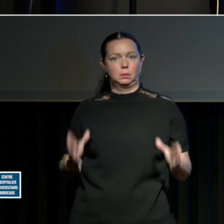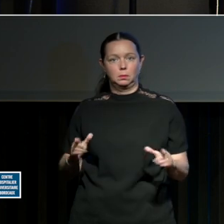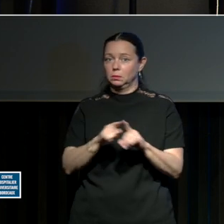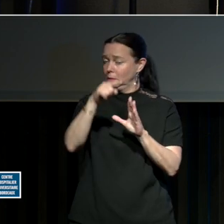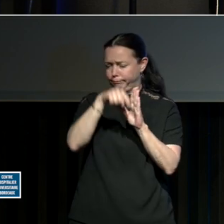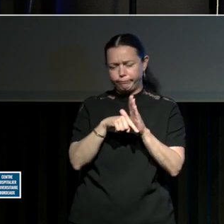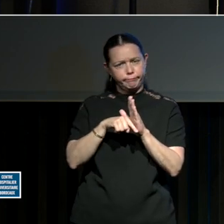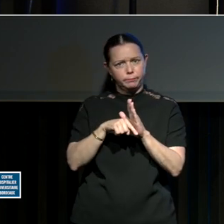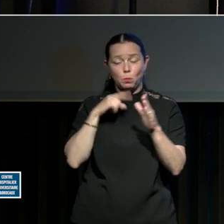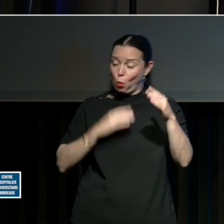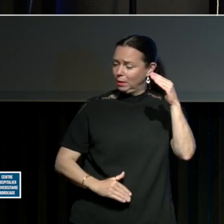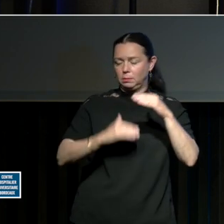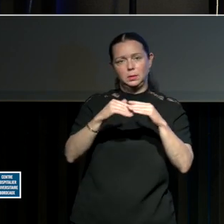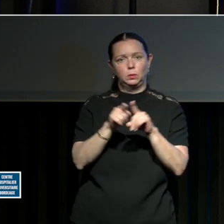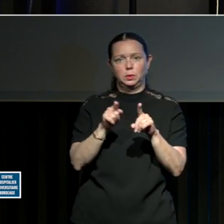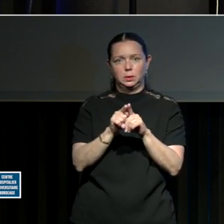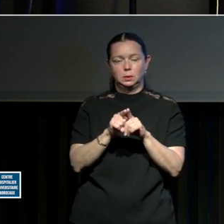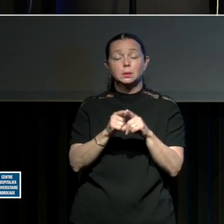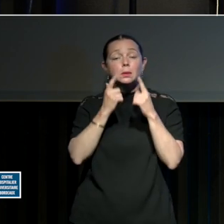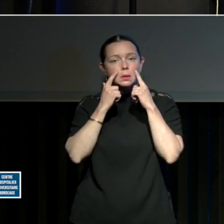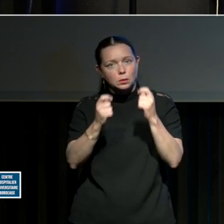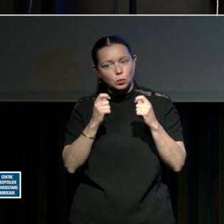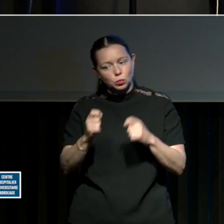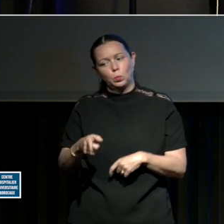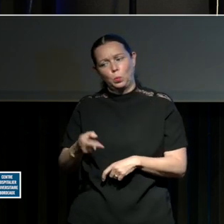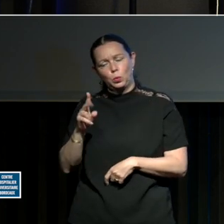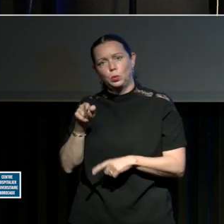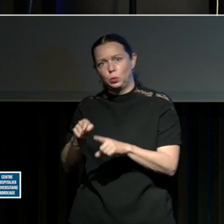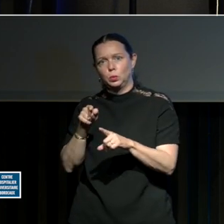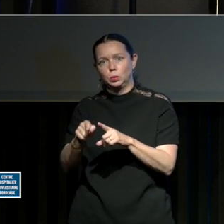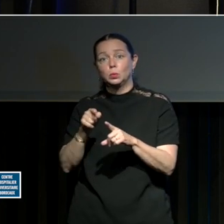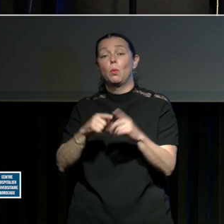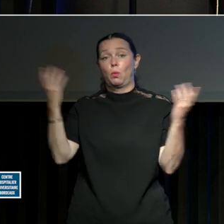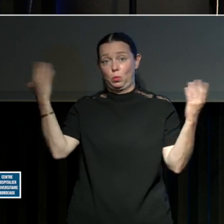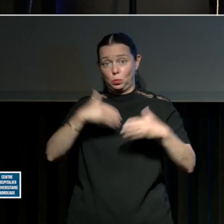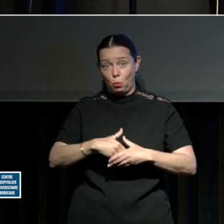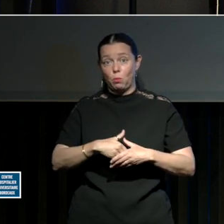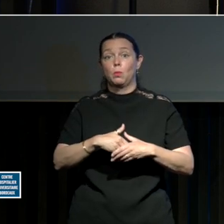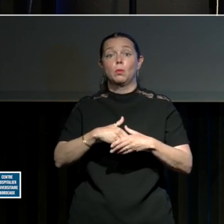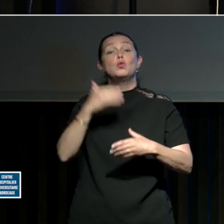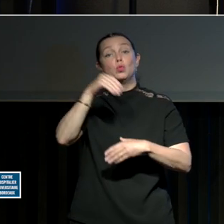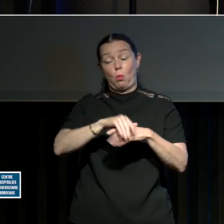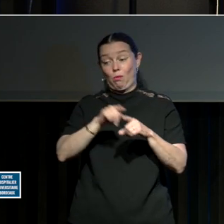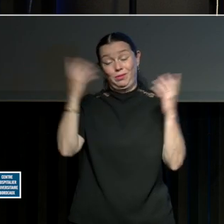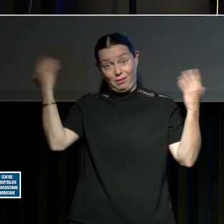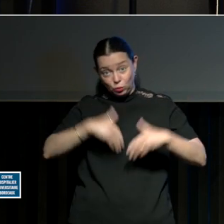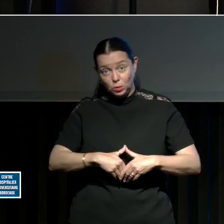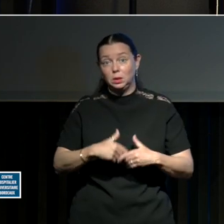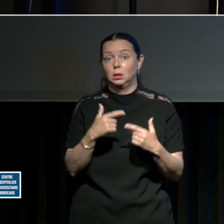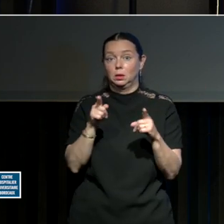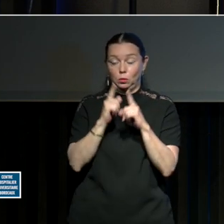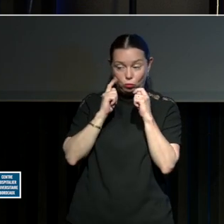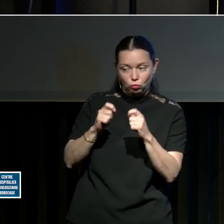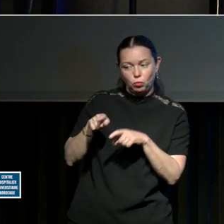d'exposition, avec une vigilance particulière sur l'utilisation vespérale et nocturne, et sur l'impact de